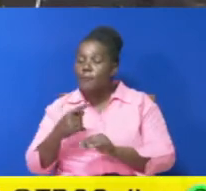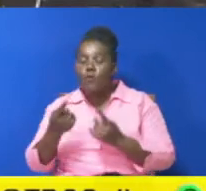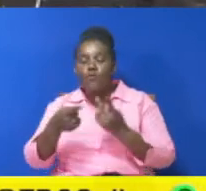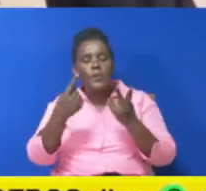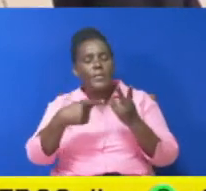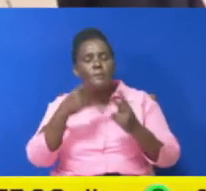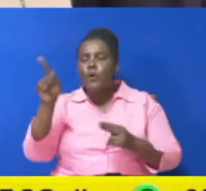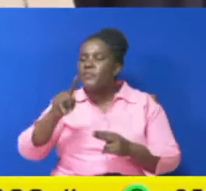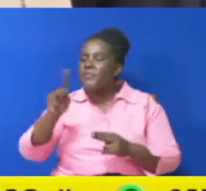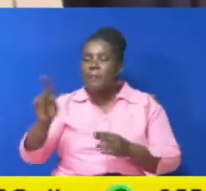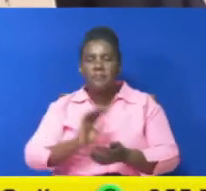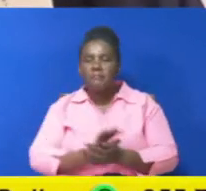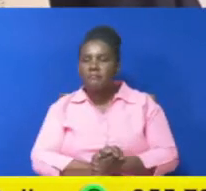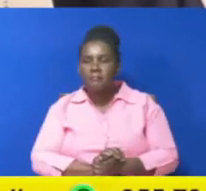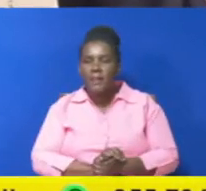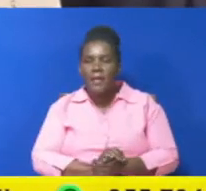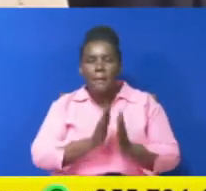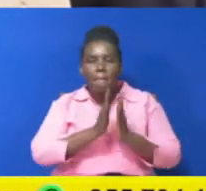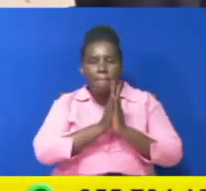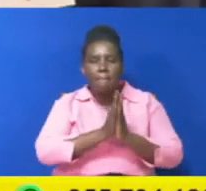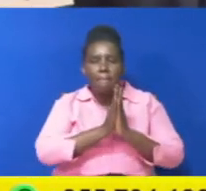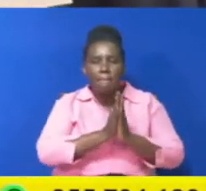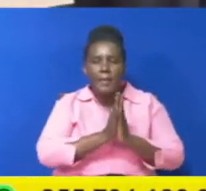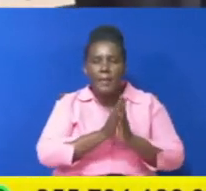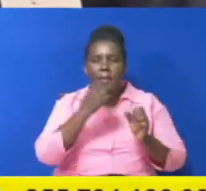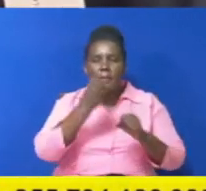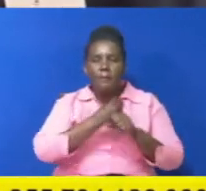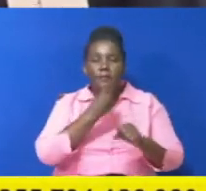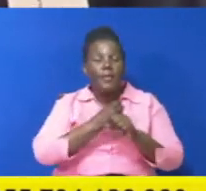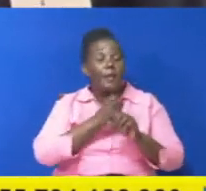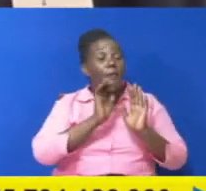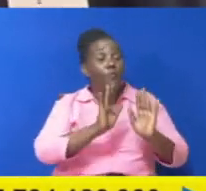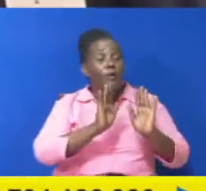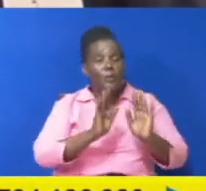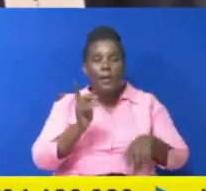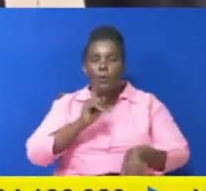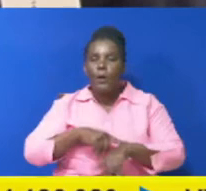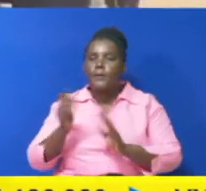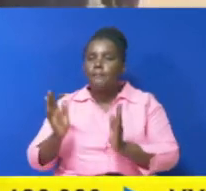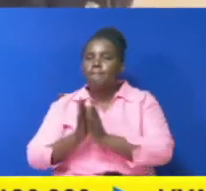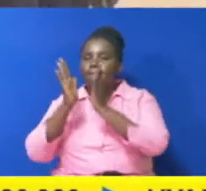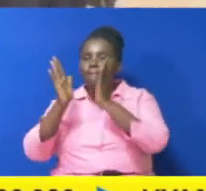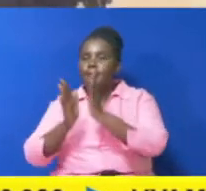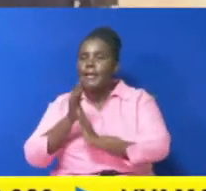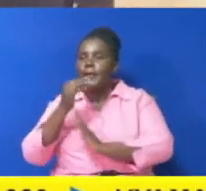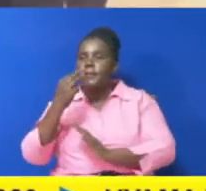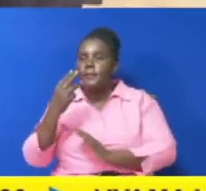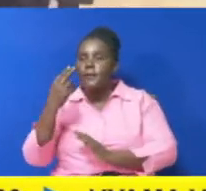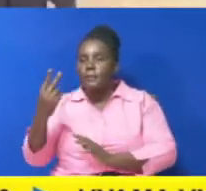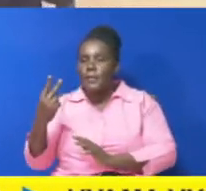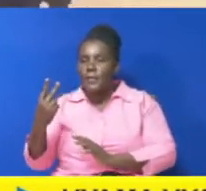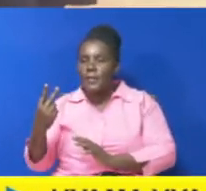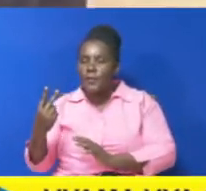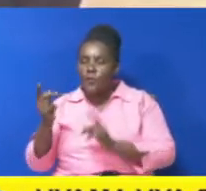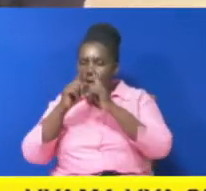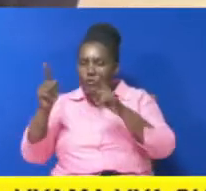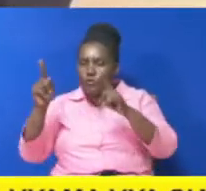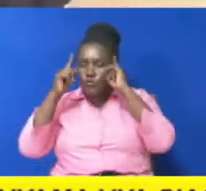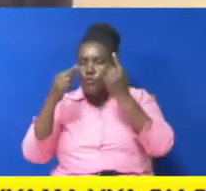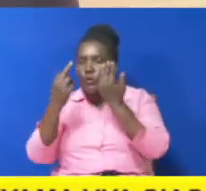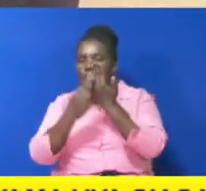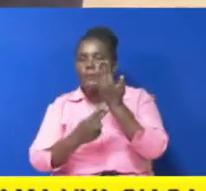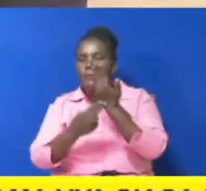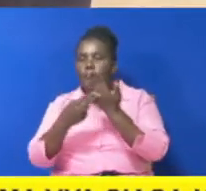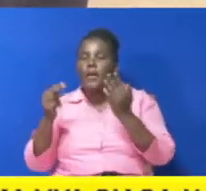sio dhambi. Maombi hayo yamefanyika jijini Mwanza wakati wa mafali ya 32 ya chuo cha Biblia cha Mwanza Christian